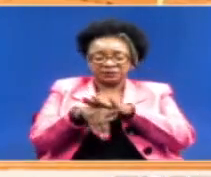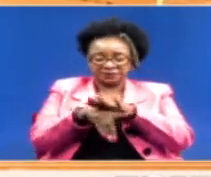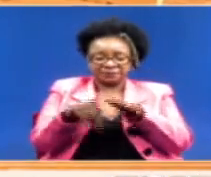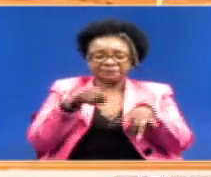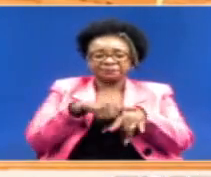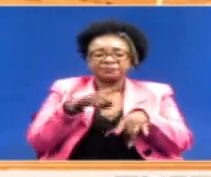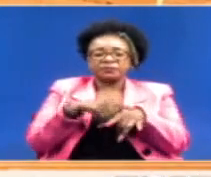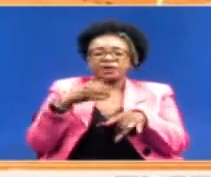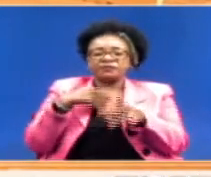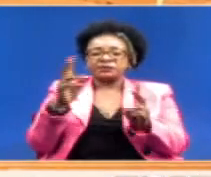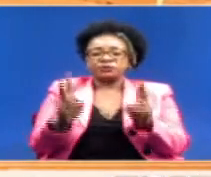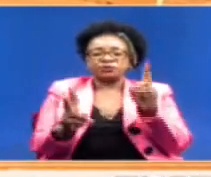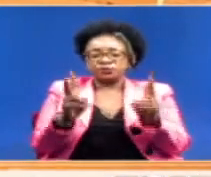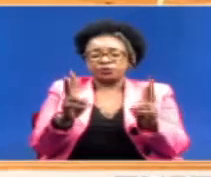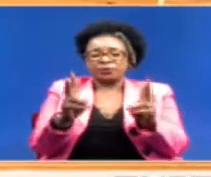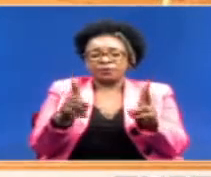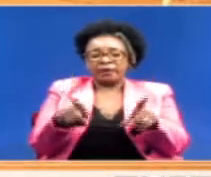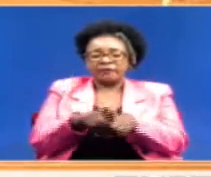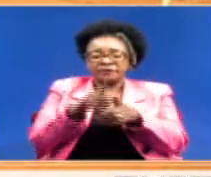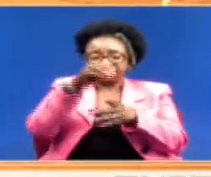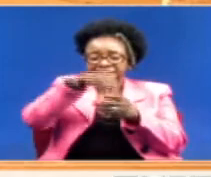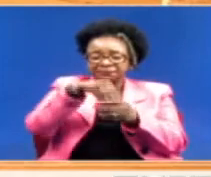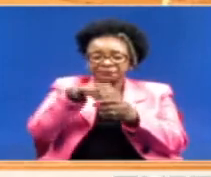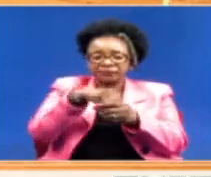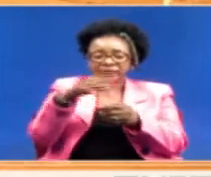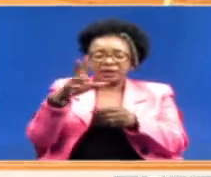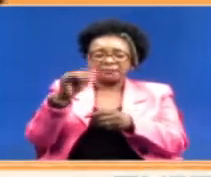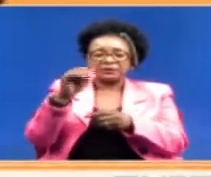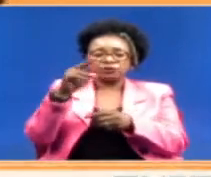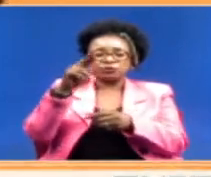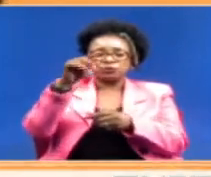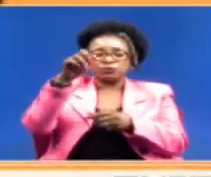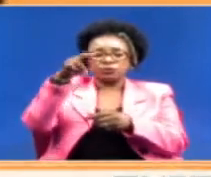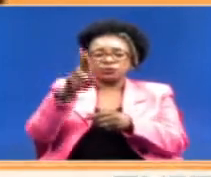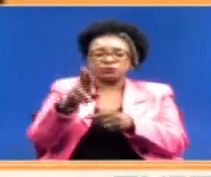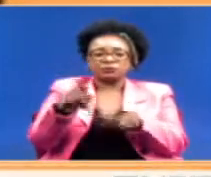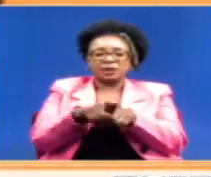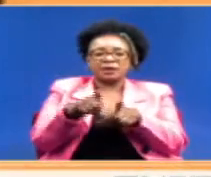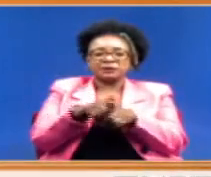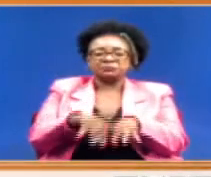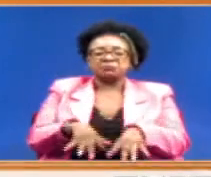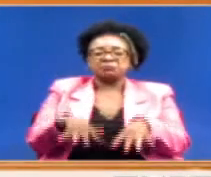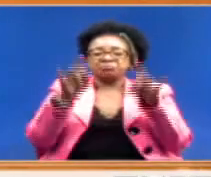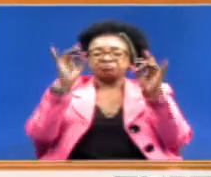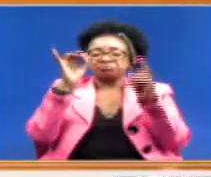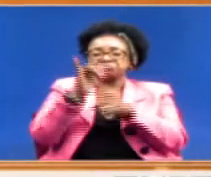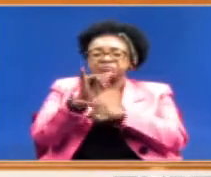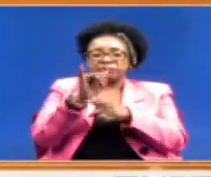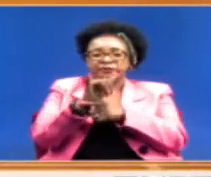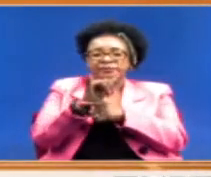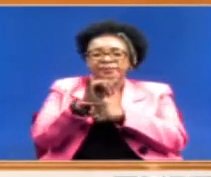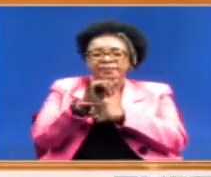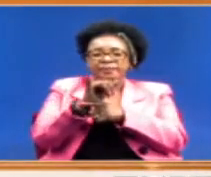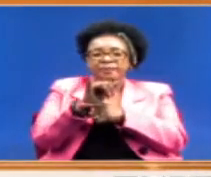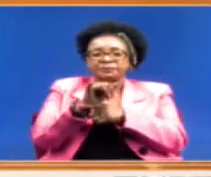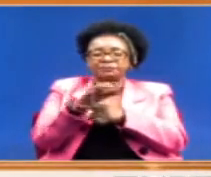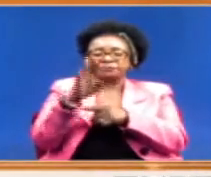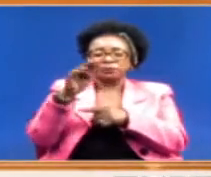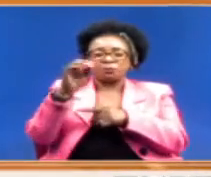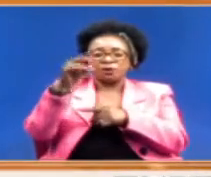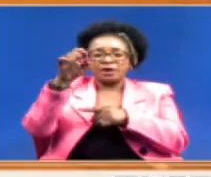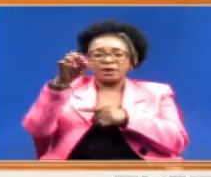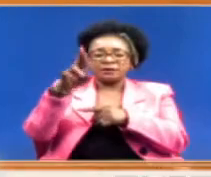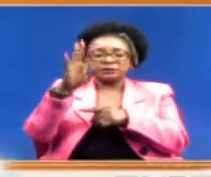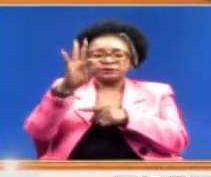mabao mawili uwanjani Kieleni, kaunti ndogo ya Matungulu, na kunyakua taji la mchuano wa Kieleni. Modern FC